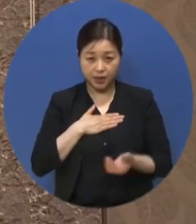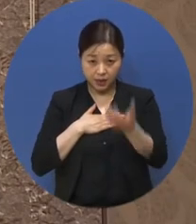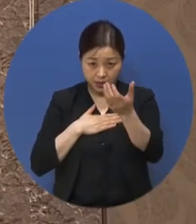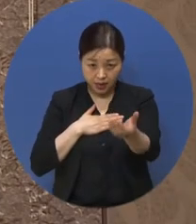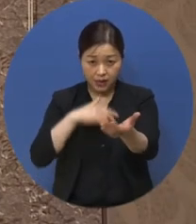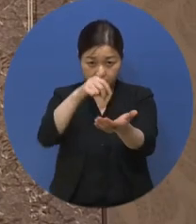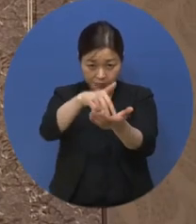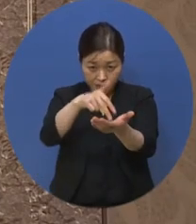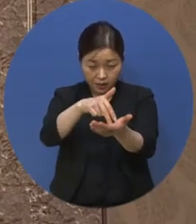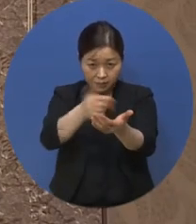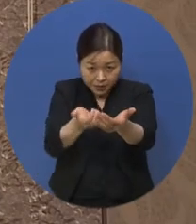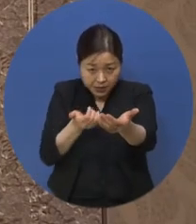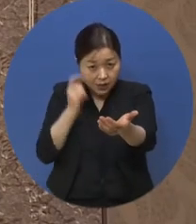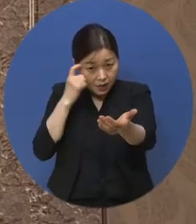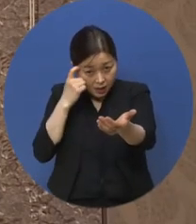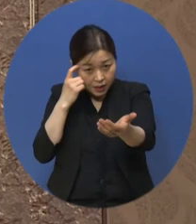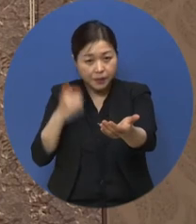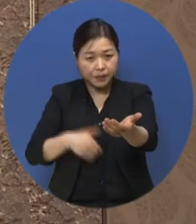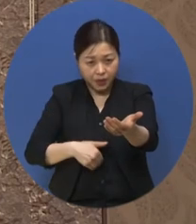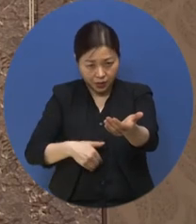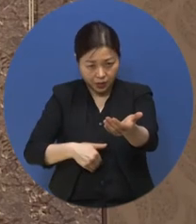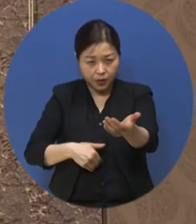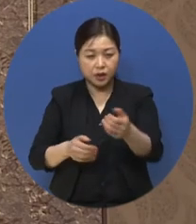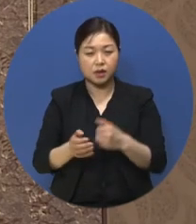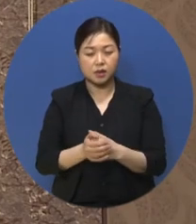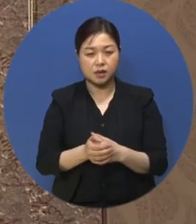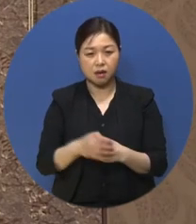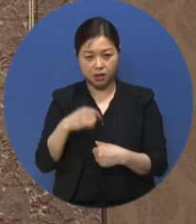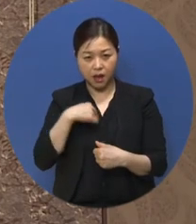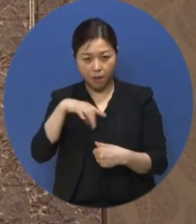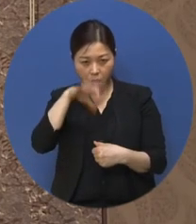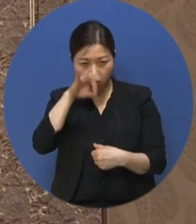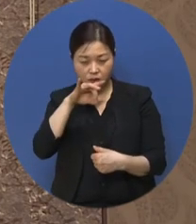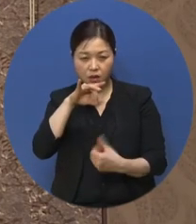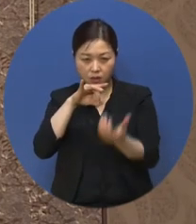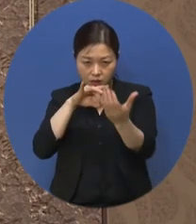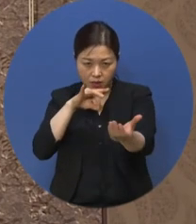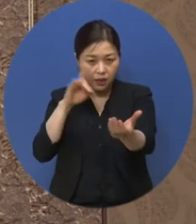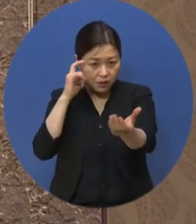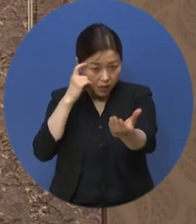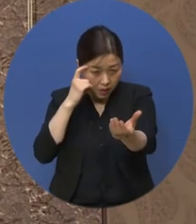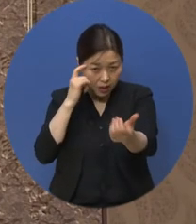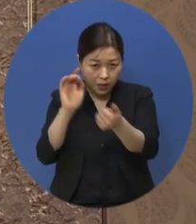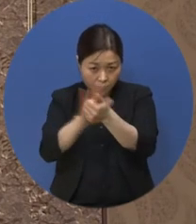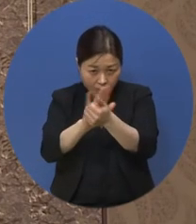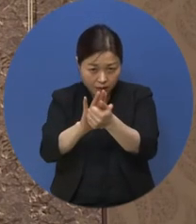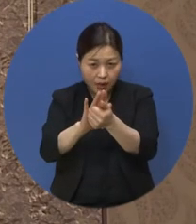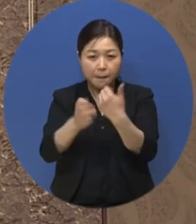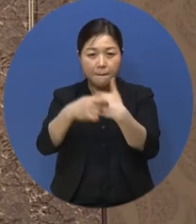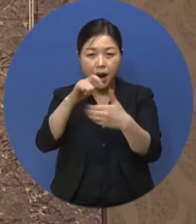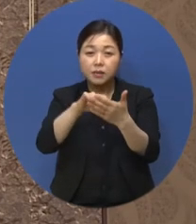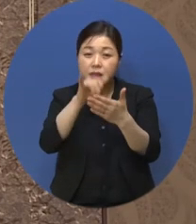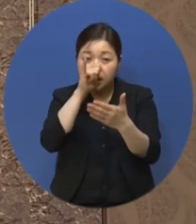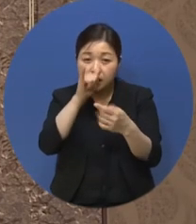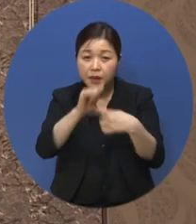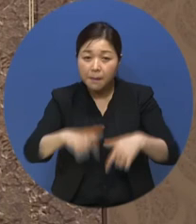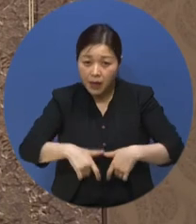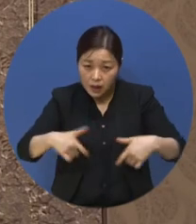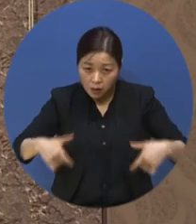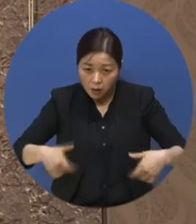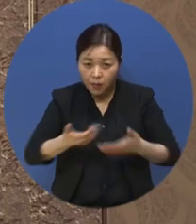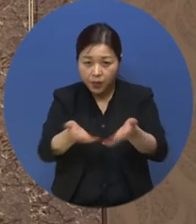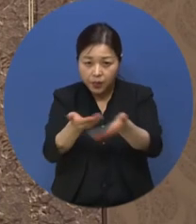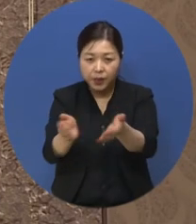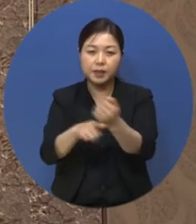갑은 못하잖아요. 네. 그래서 갑이 을을 생각해주는 마음이 있으면 그게 배려고, 그게 베풀어주는 거잖아요.